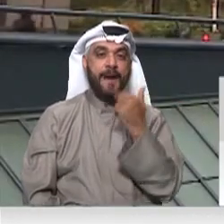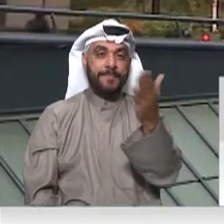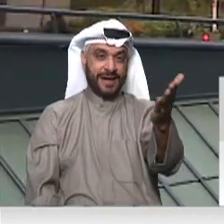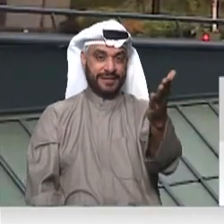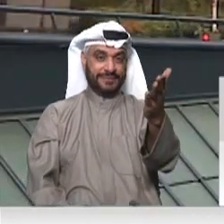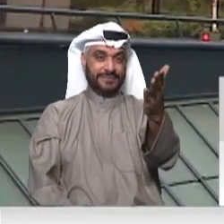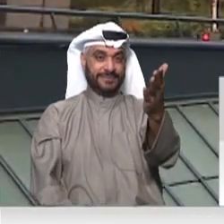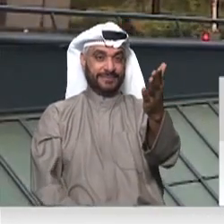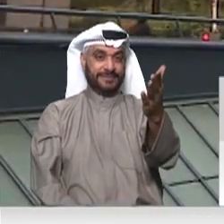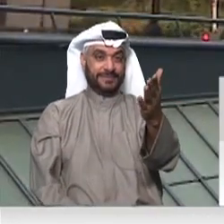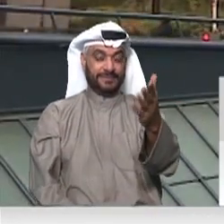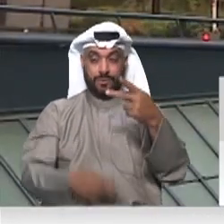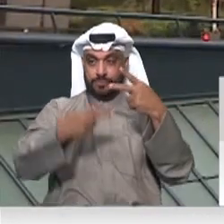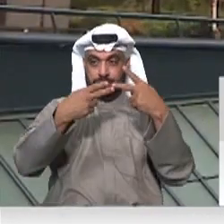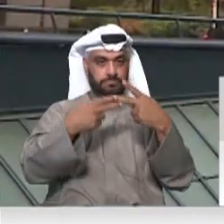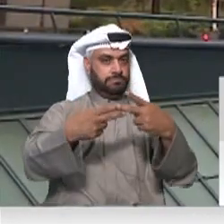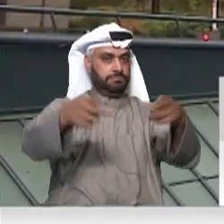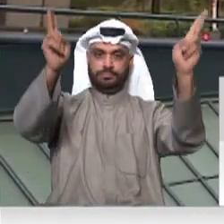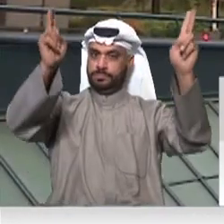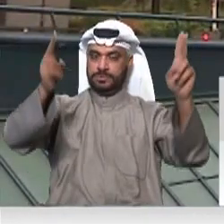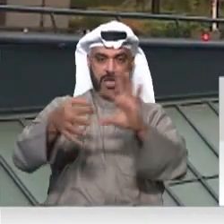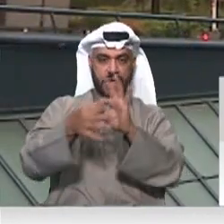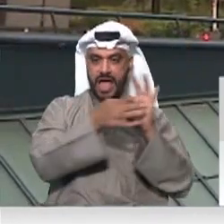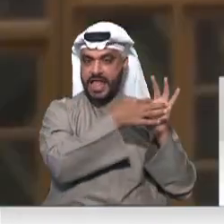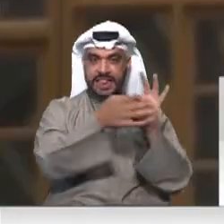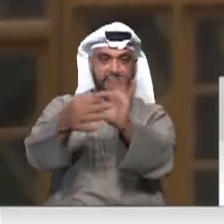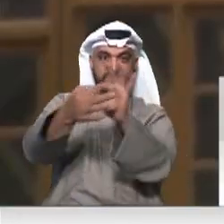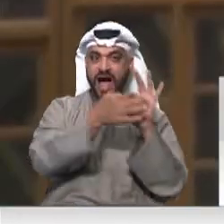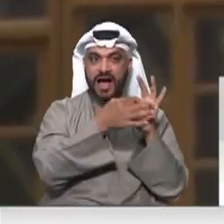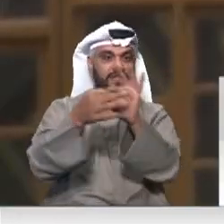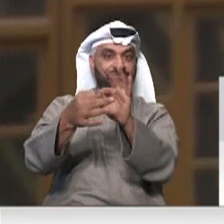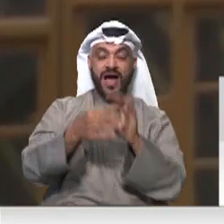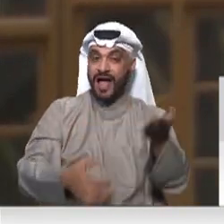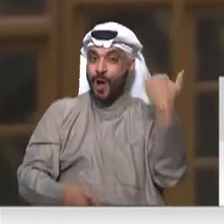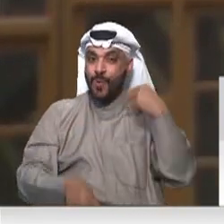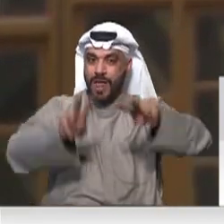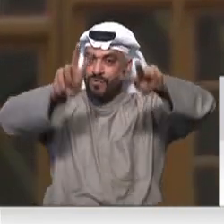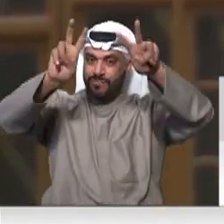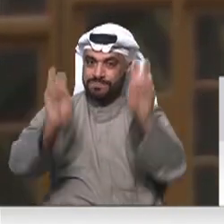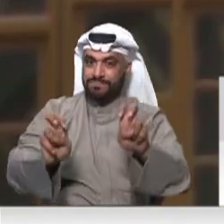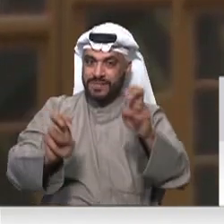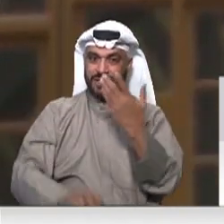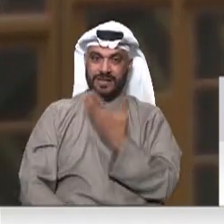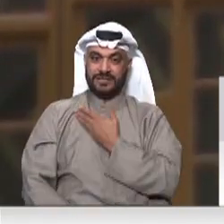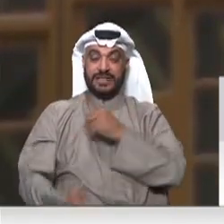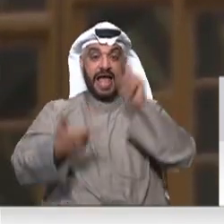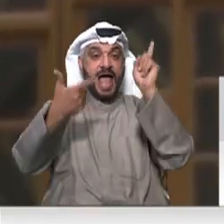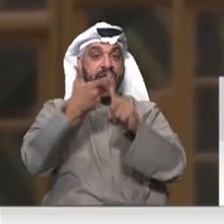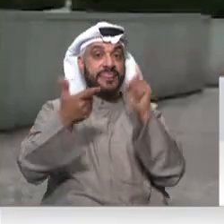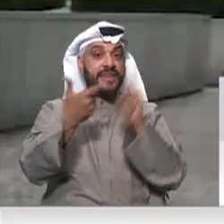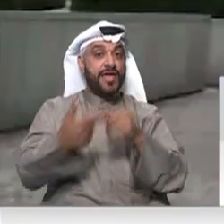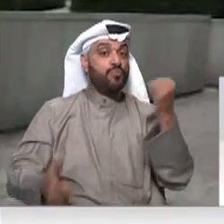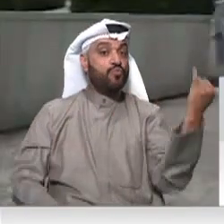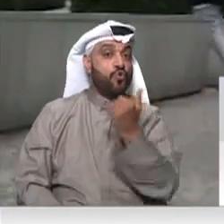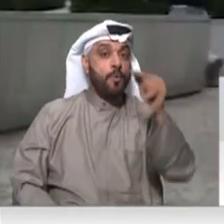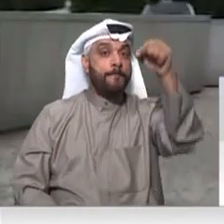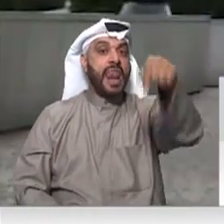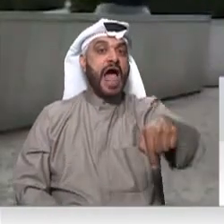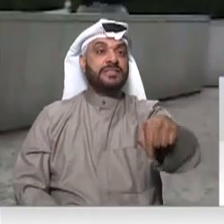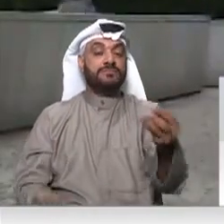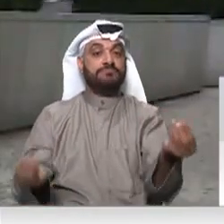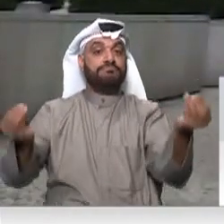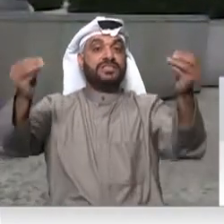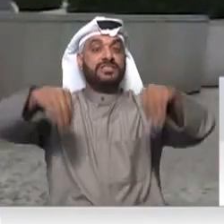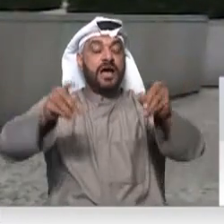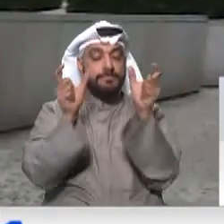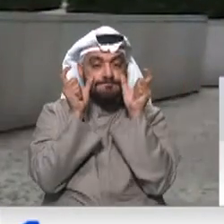بعدما رحب بالاتفاق الذي أفضى للهدنة في غزة، أكد الاتحاد الأوروبي على ضرورة أن يسمح ذلك بزيادة